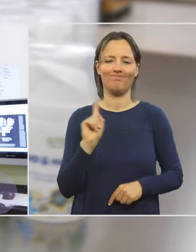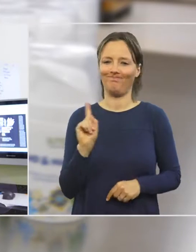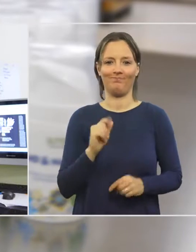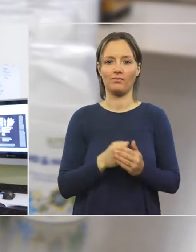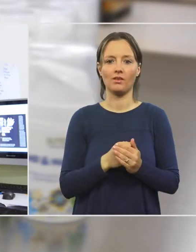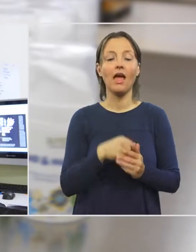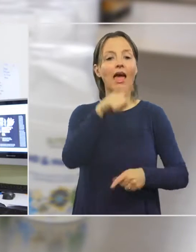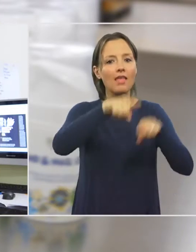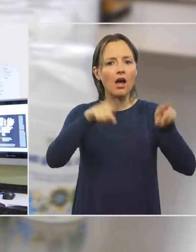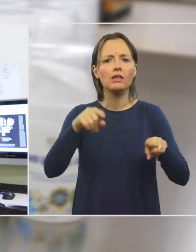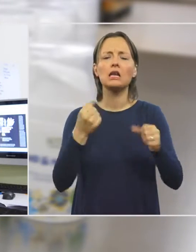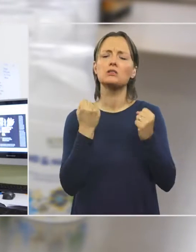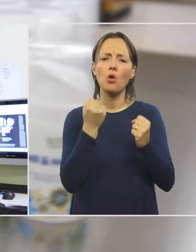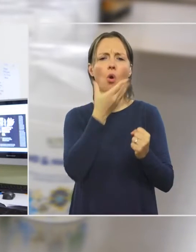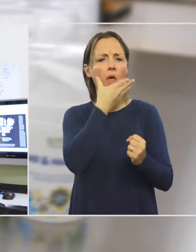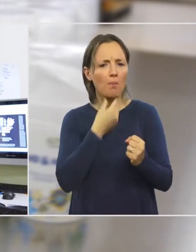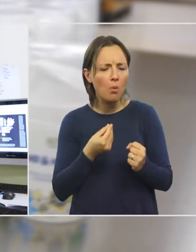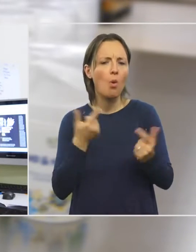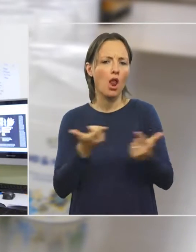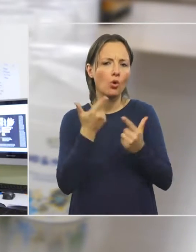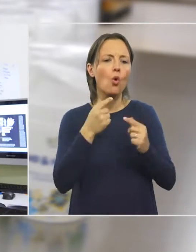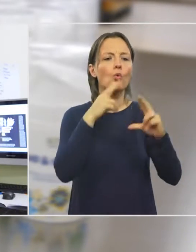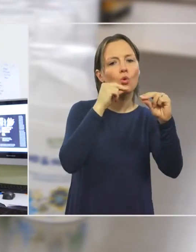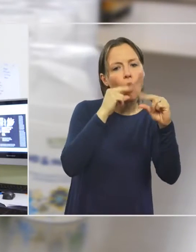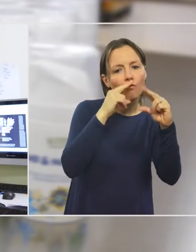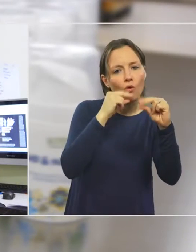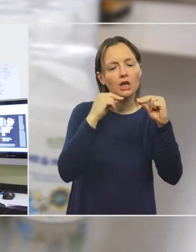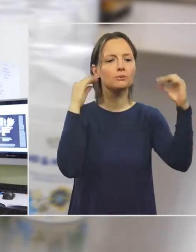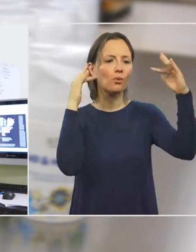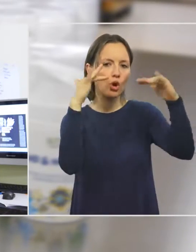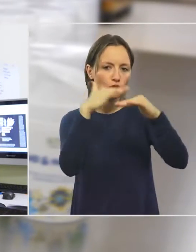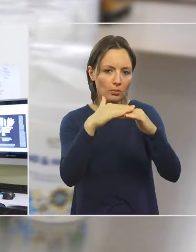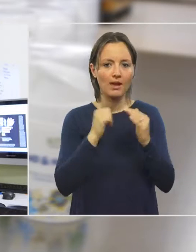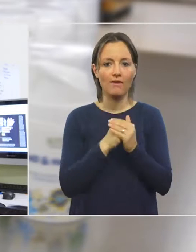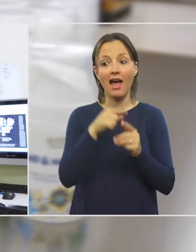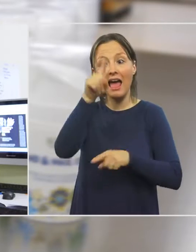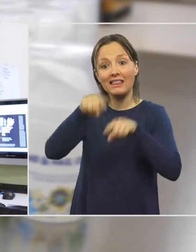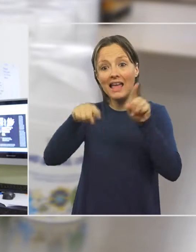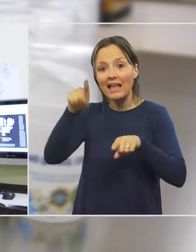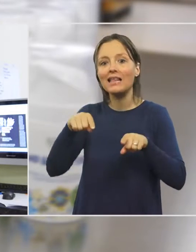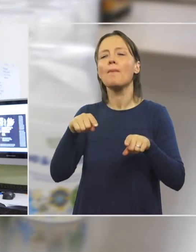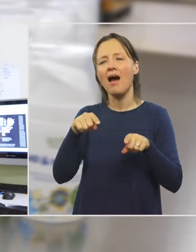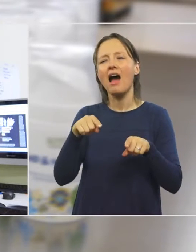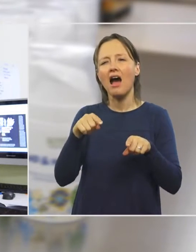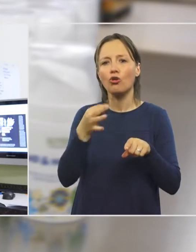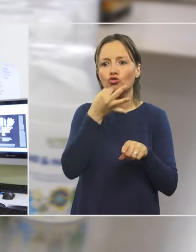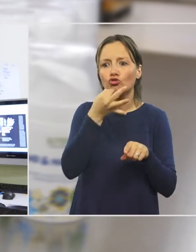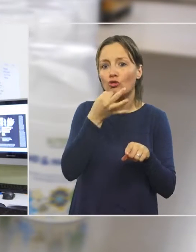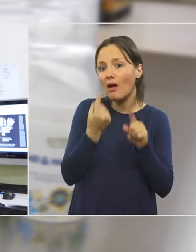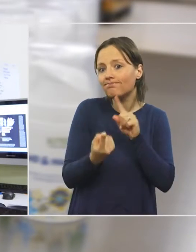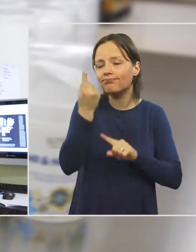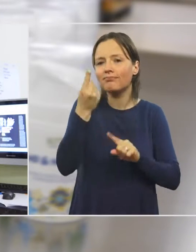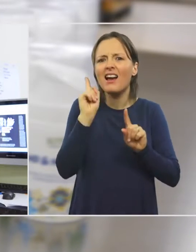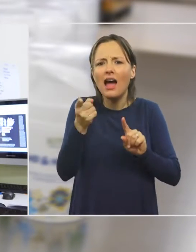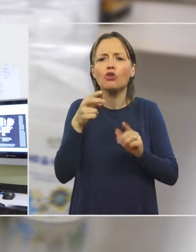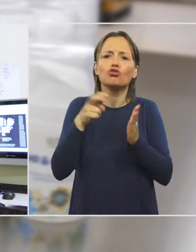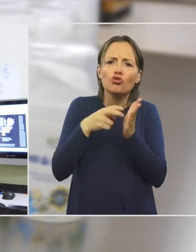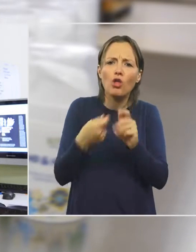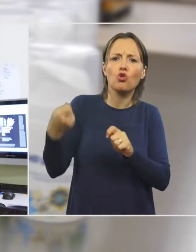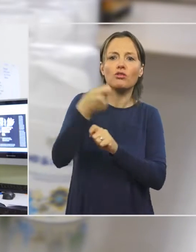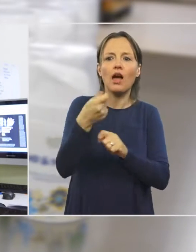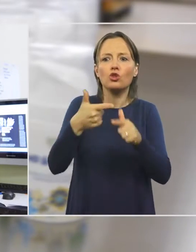Z nekaterimi se je zelo lepo govorno sporazumevati, pri nekaterih je pa potrebno, predvsem takrat, ko je potrebno